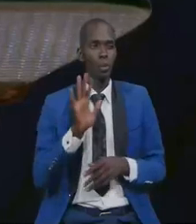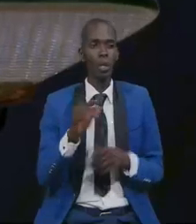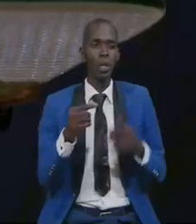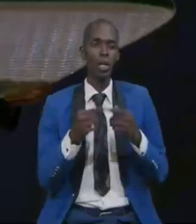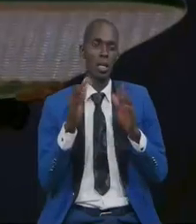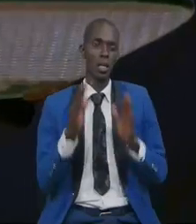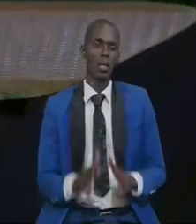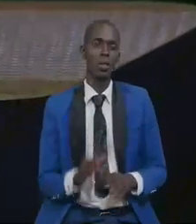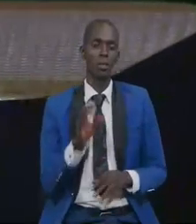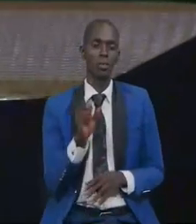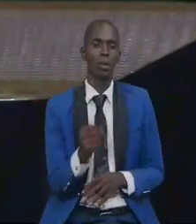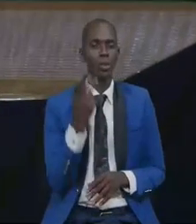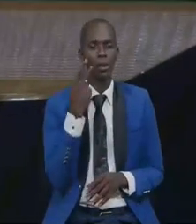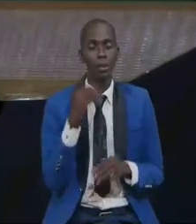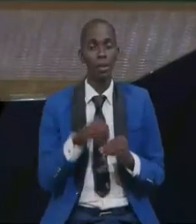Mais